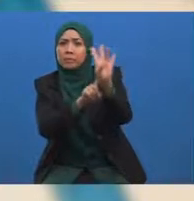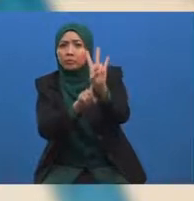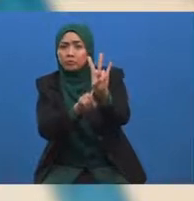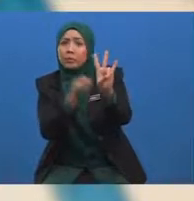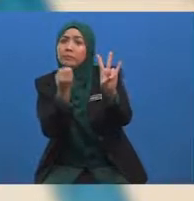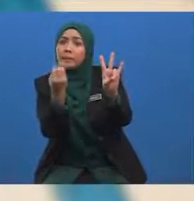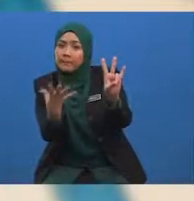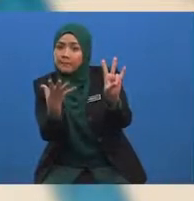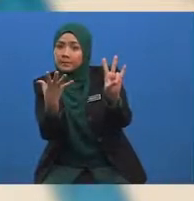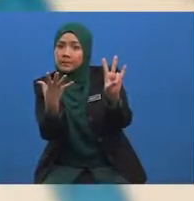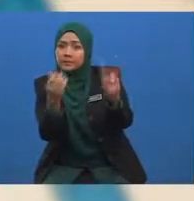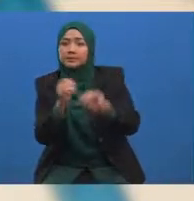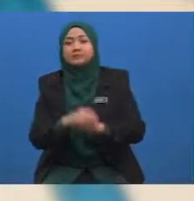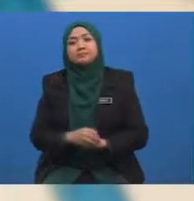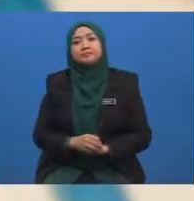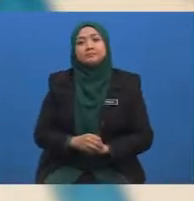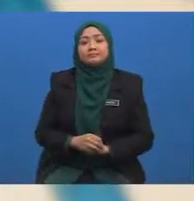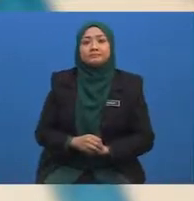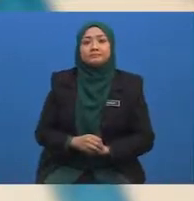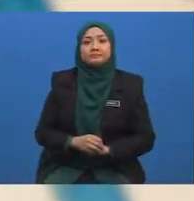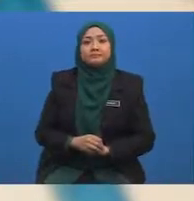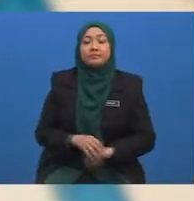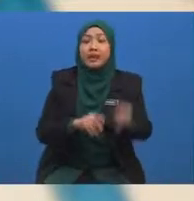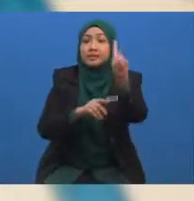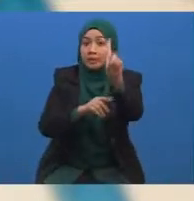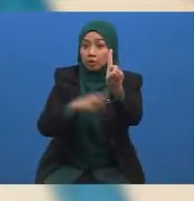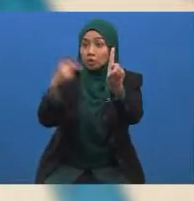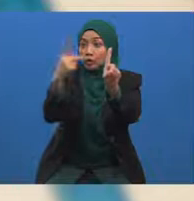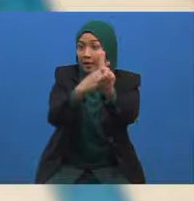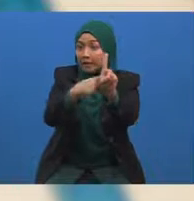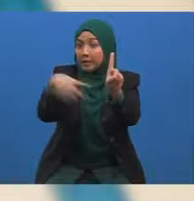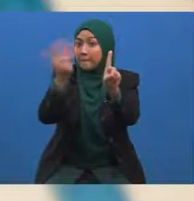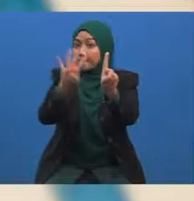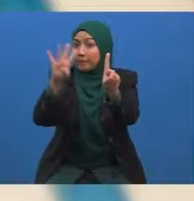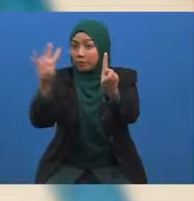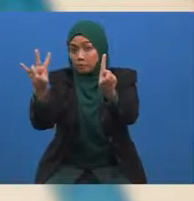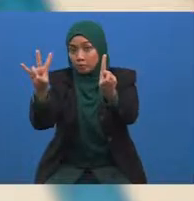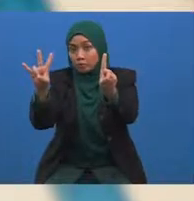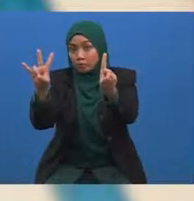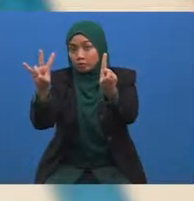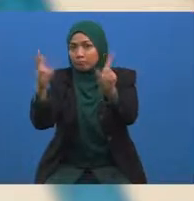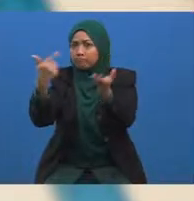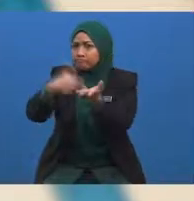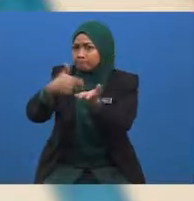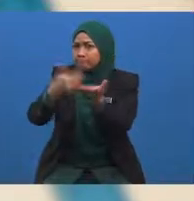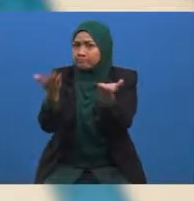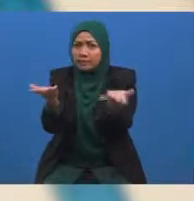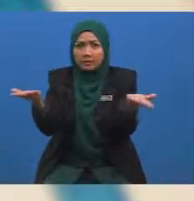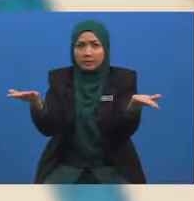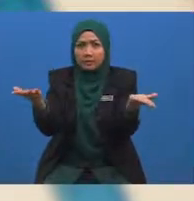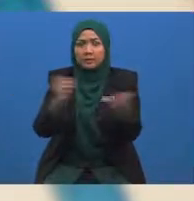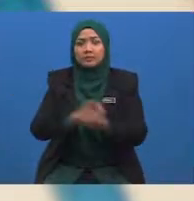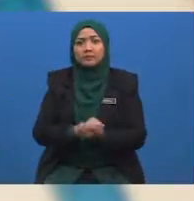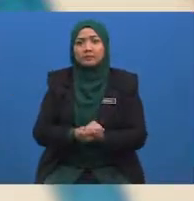47? Jawapannya ialah 1 darab 47.